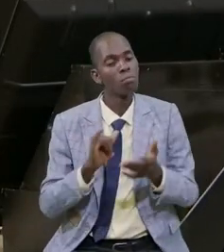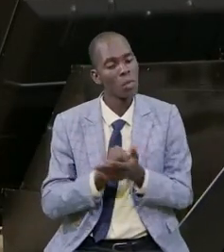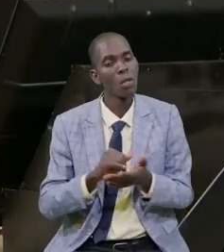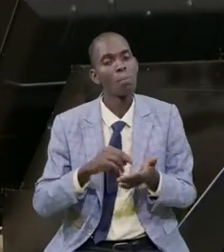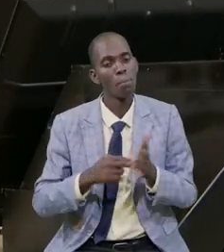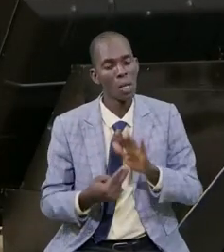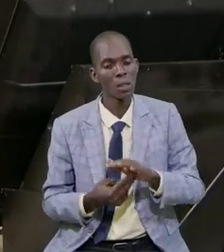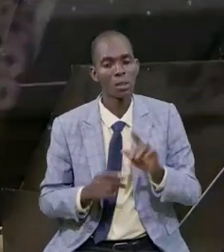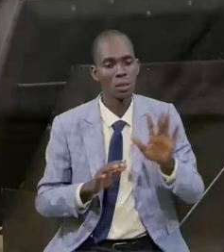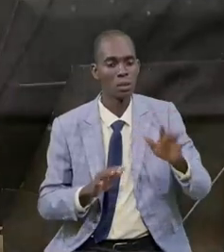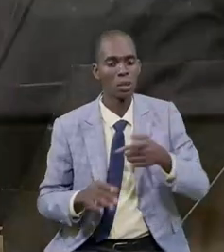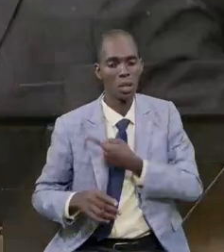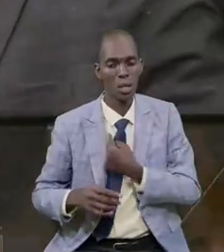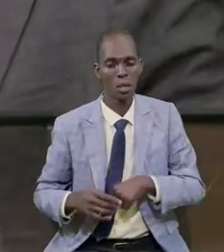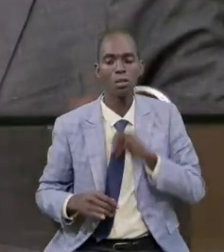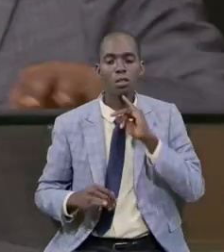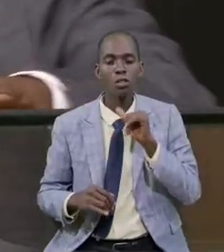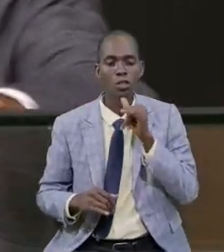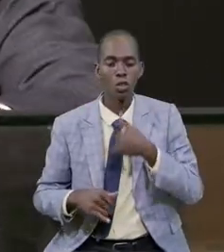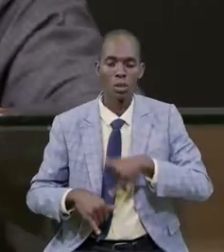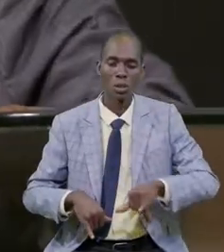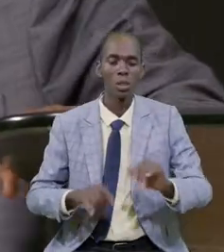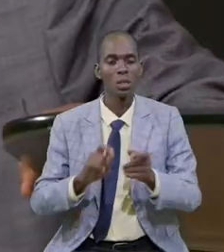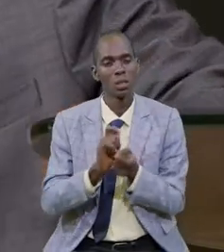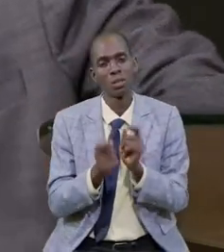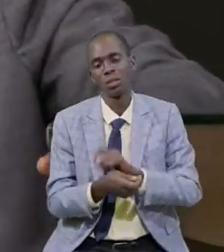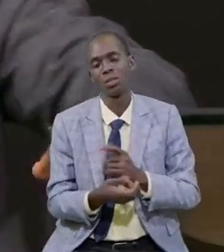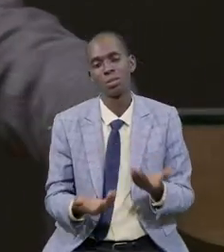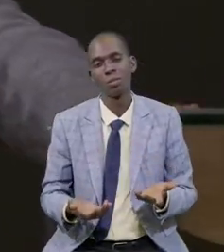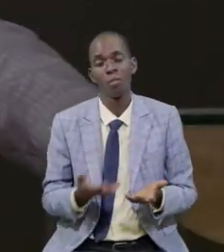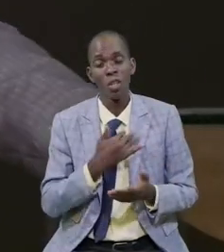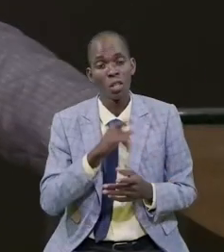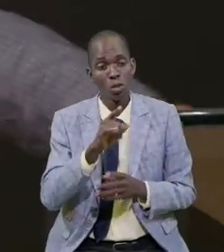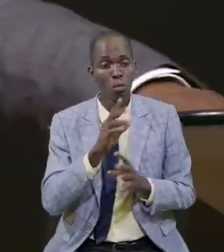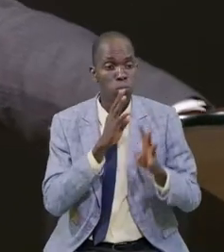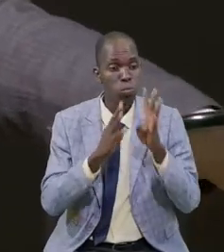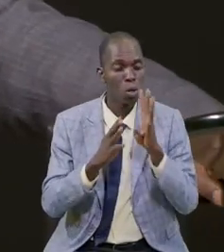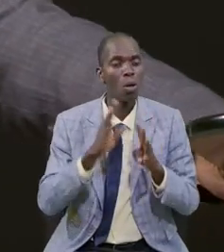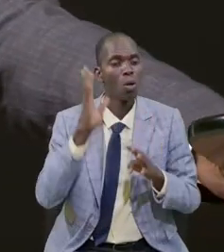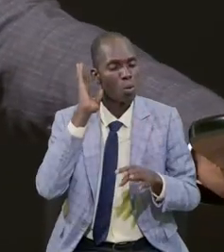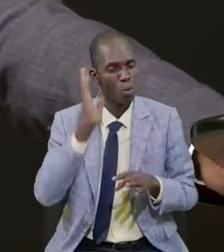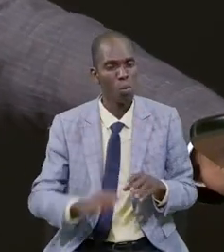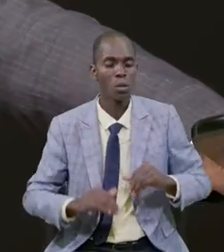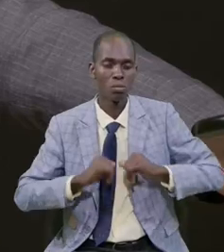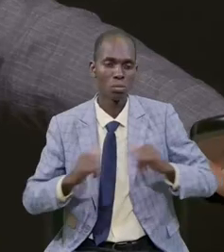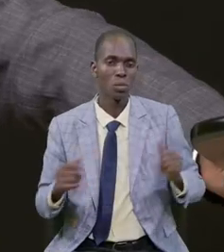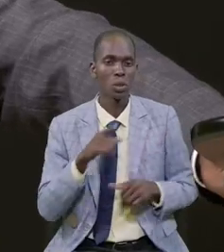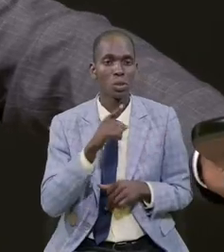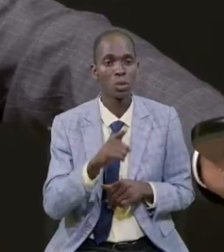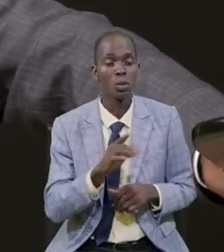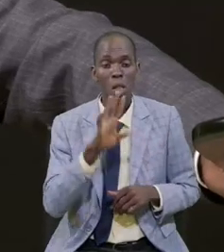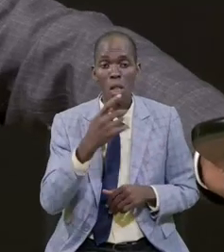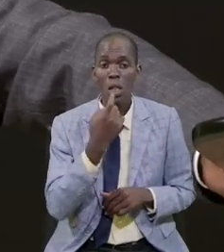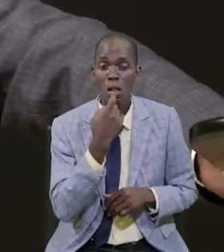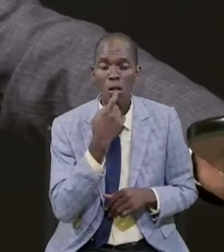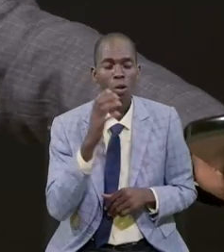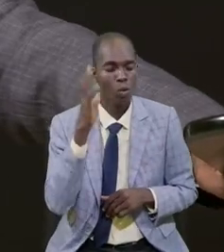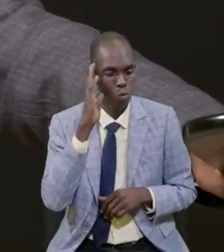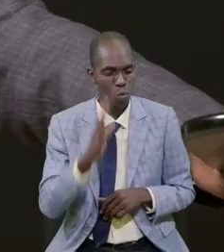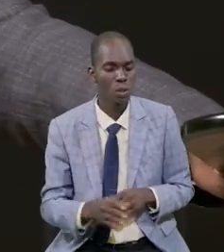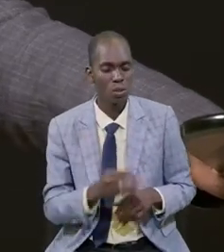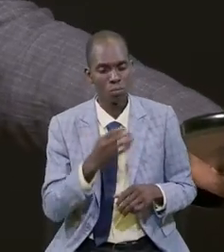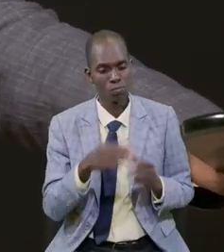transformé et leurs paroles vont vous trahir, leur langue vont